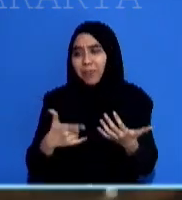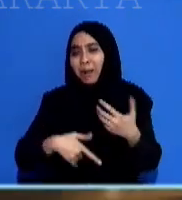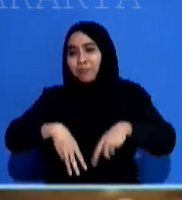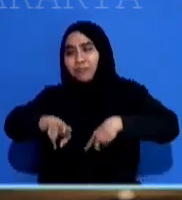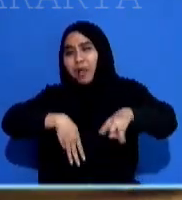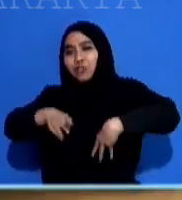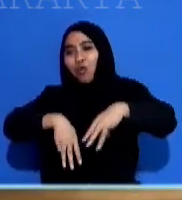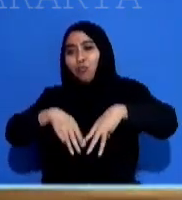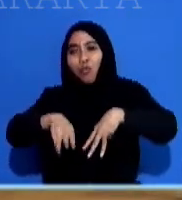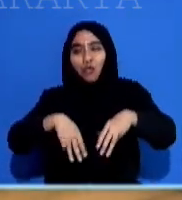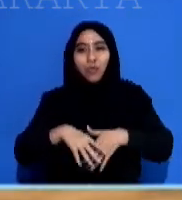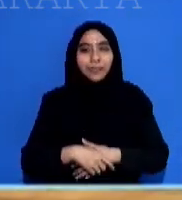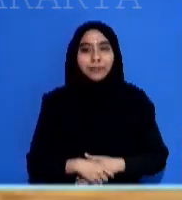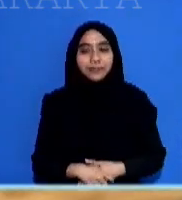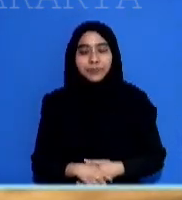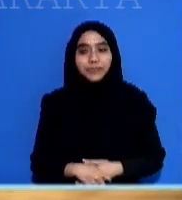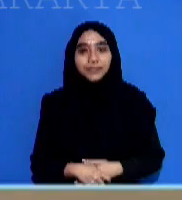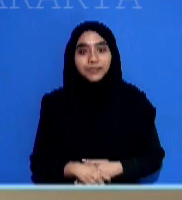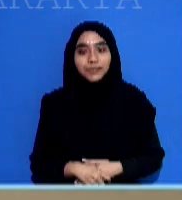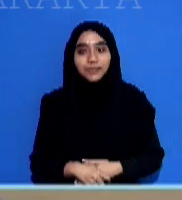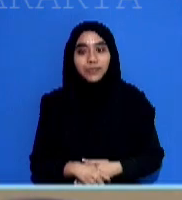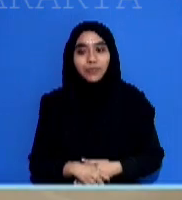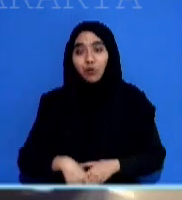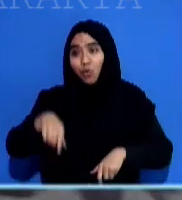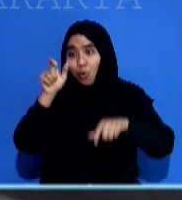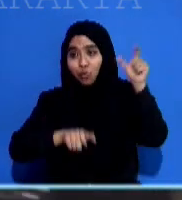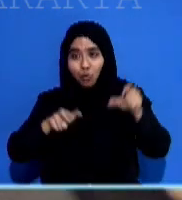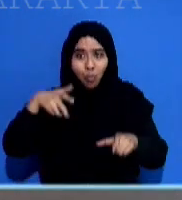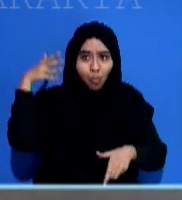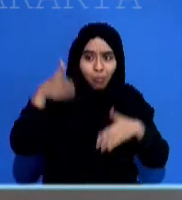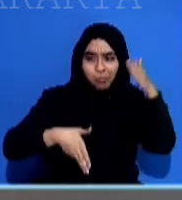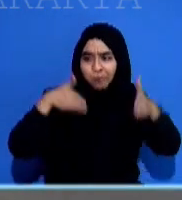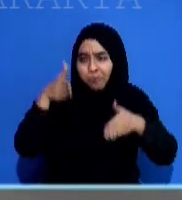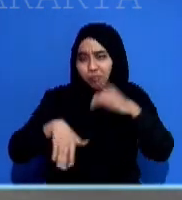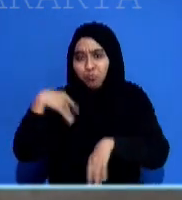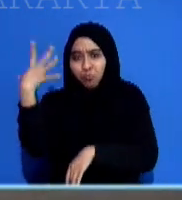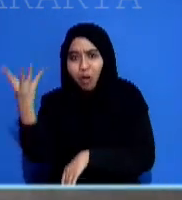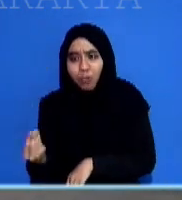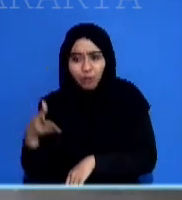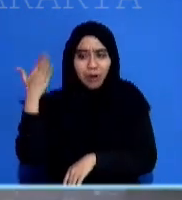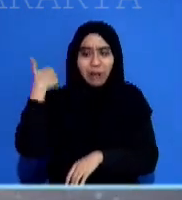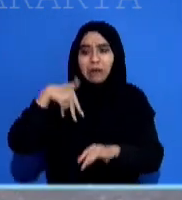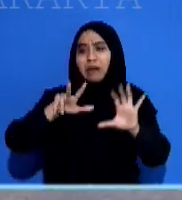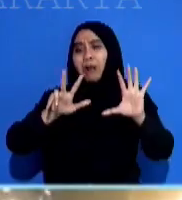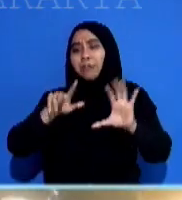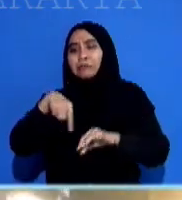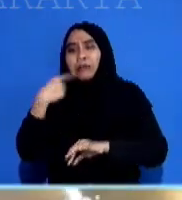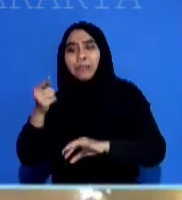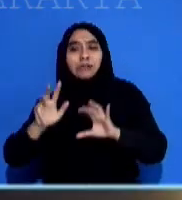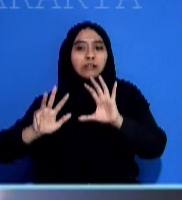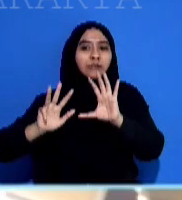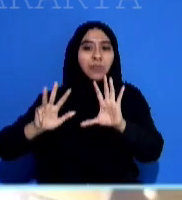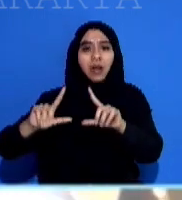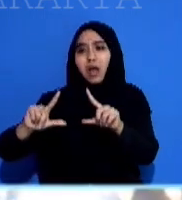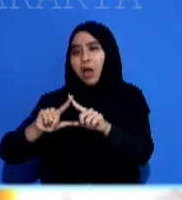maloboro Puncak arus kedatangan pemudik di wilayah kota Yogyakarta sudah terjadi pada 8 hingga 9 April